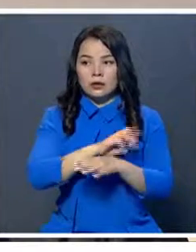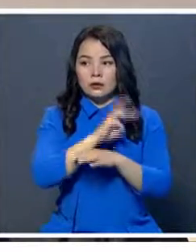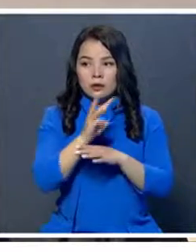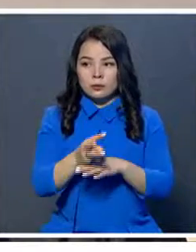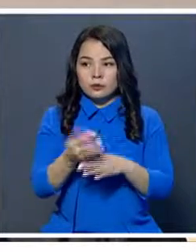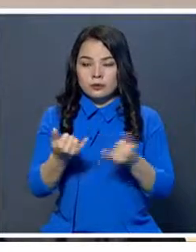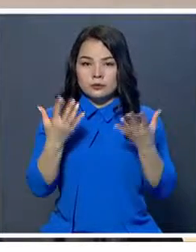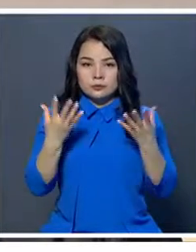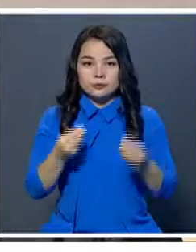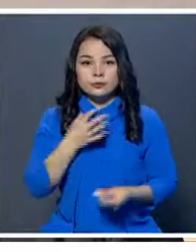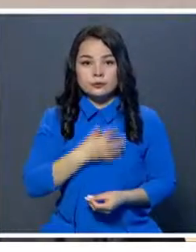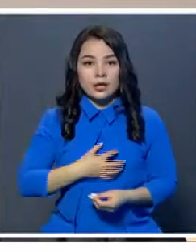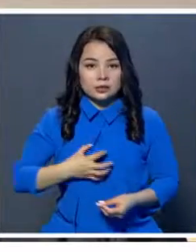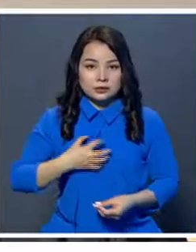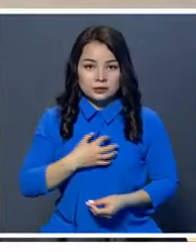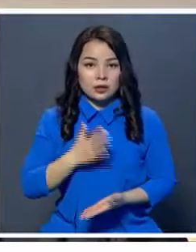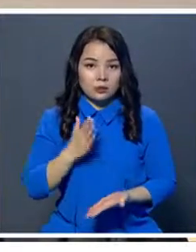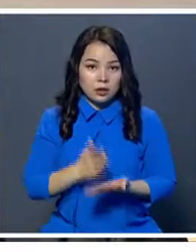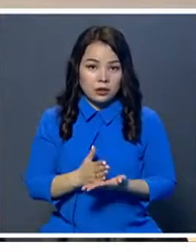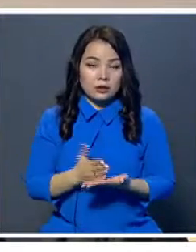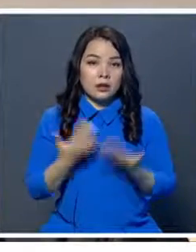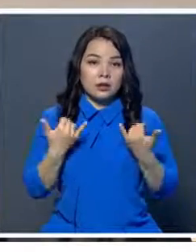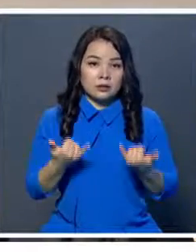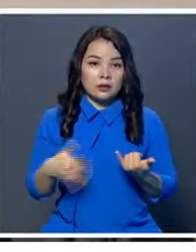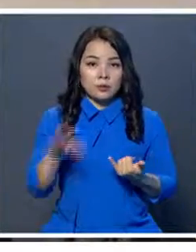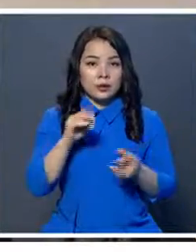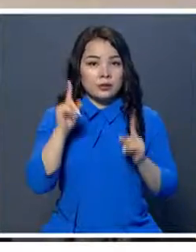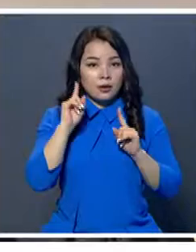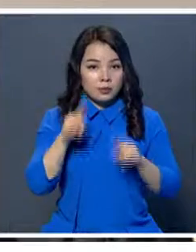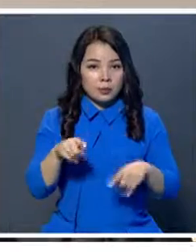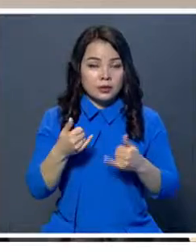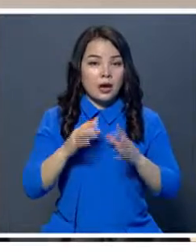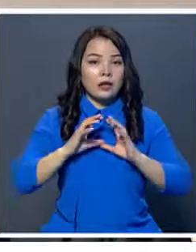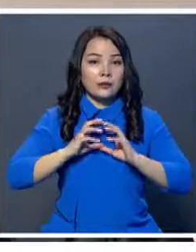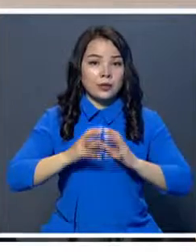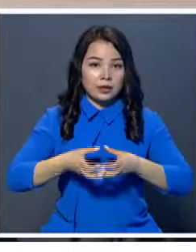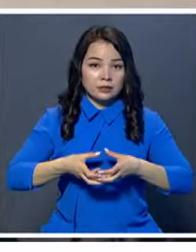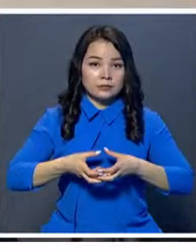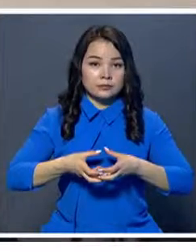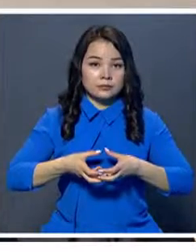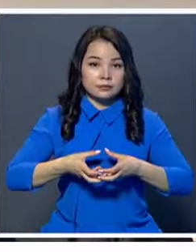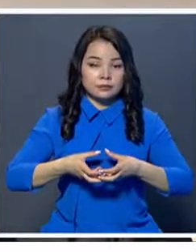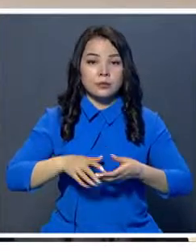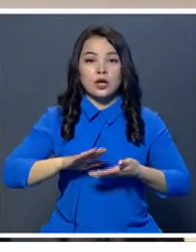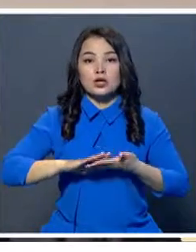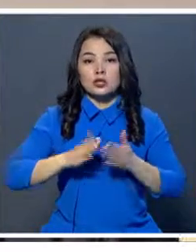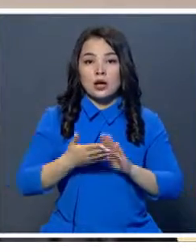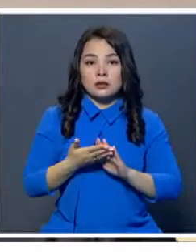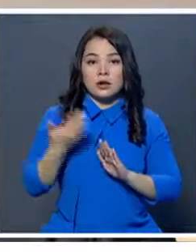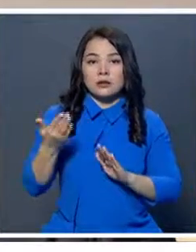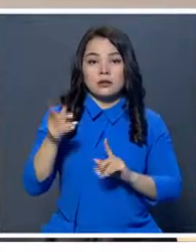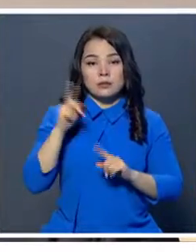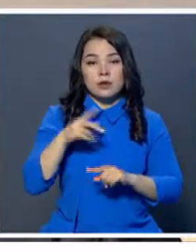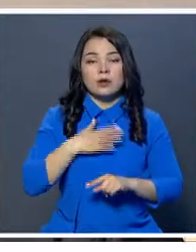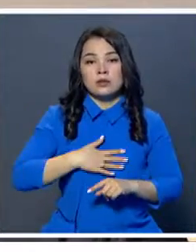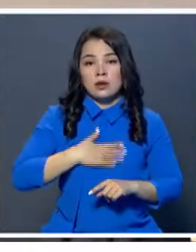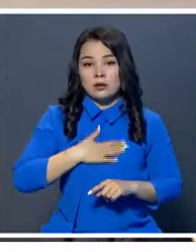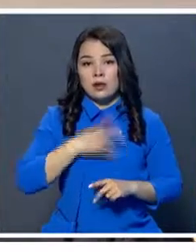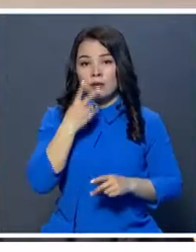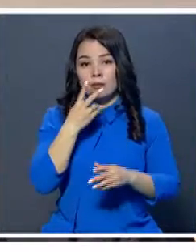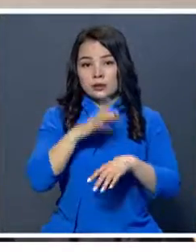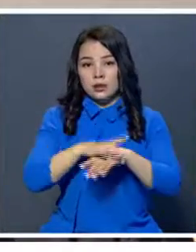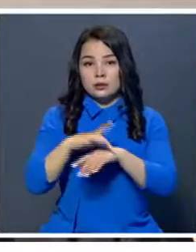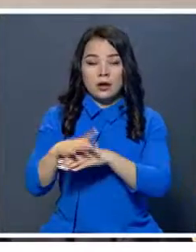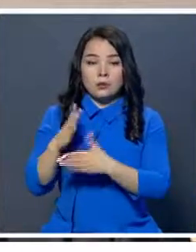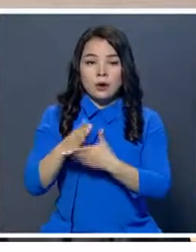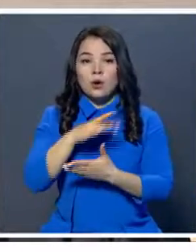қазір маңызы өте зор. Қазір бәрімізде білеміз, әлемдегі жағдай онша бақыт емес.